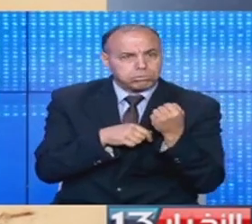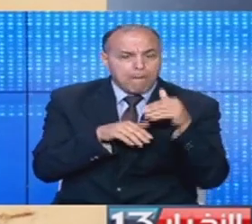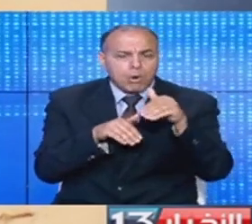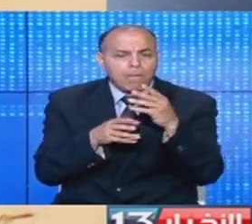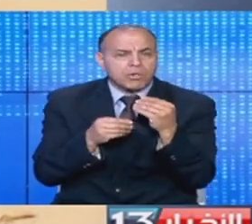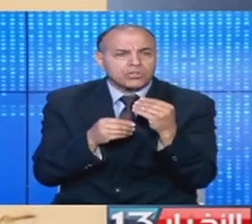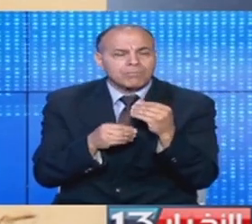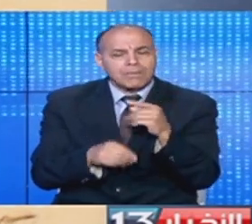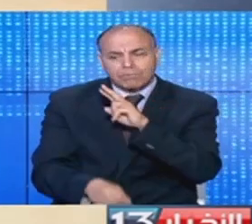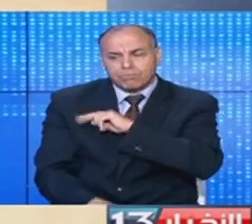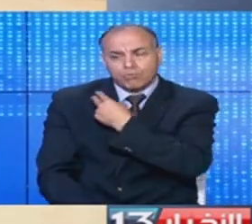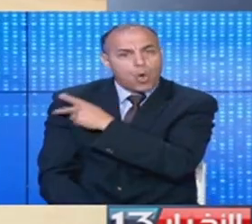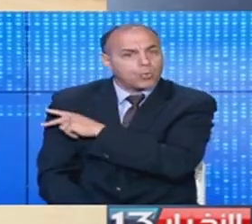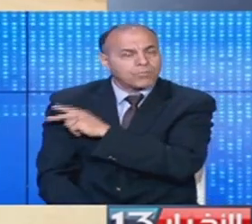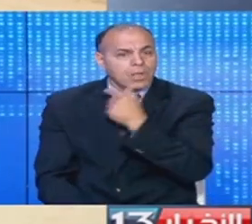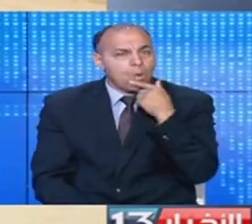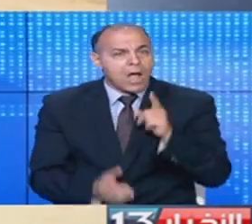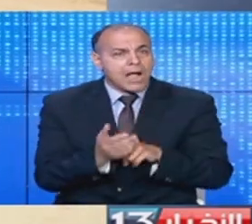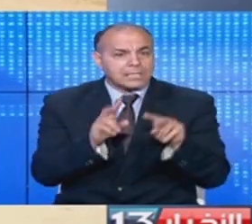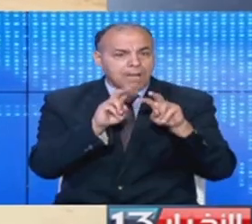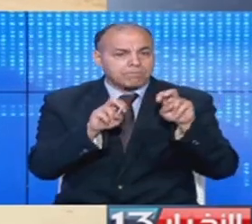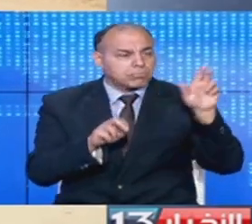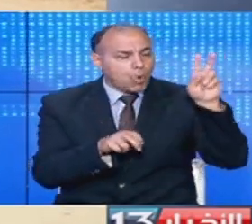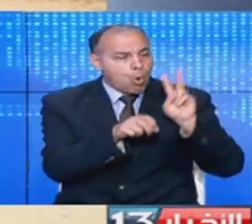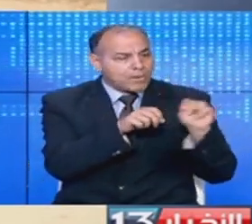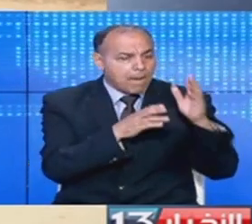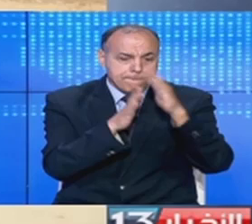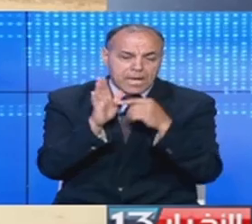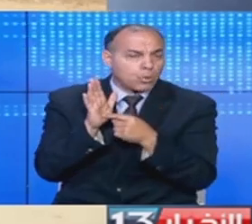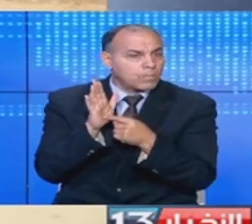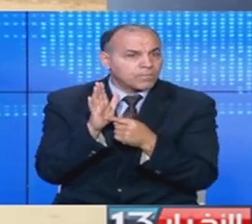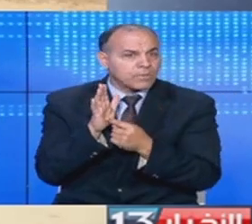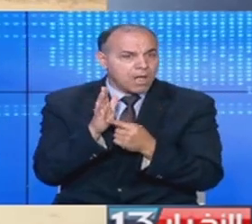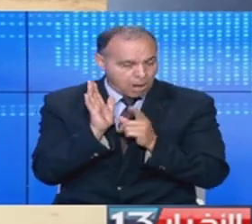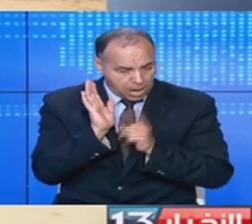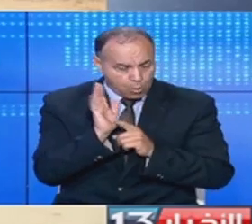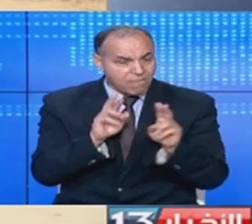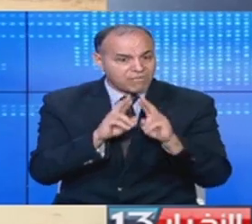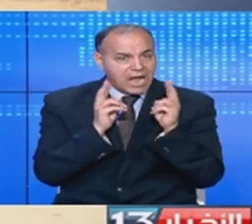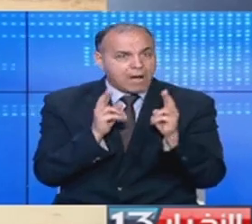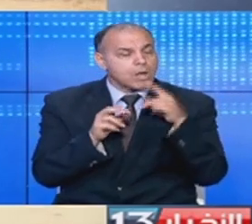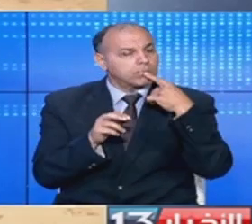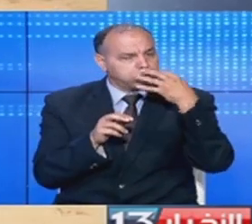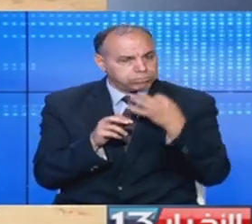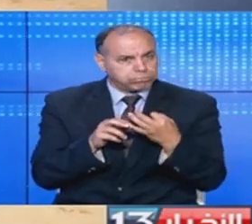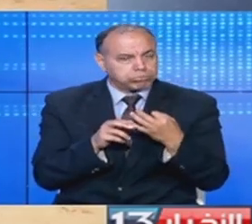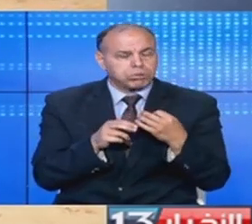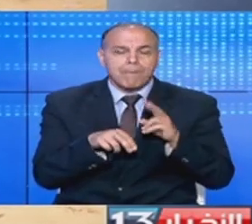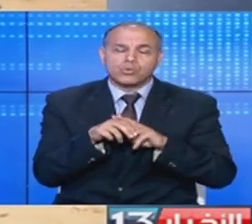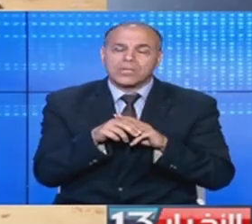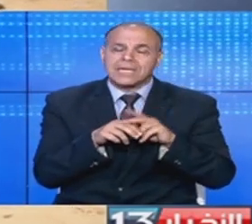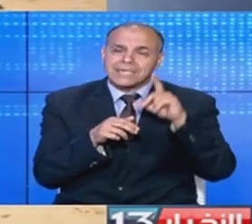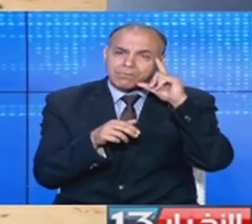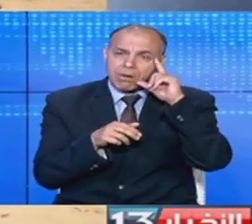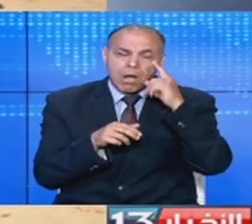من قوات خليفة حفتر. وأكدت البعثة الأممية في بيان لها أن القانون الدولي يلزم السلطات الليبية